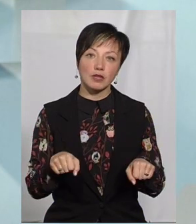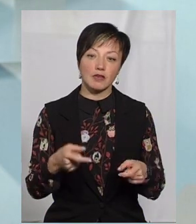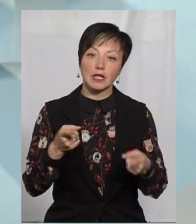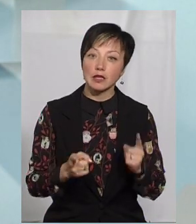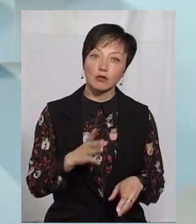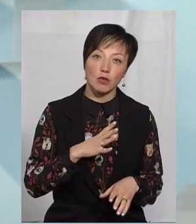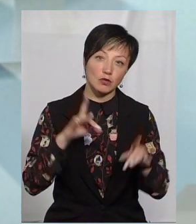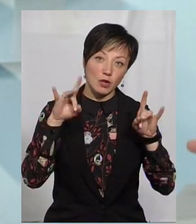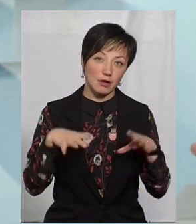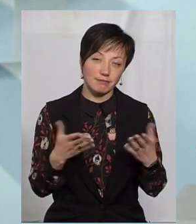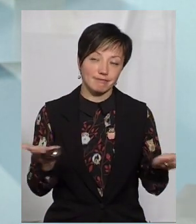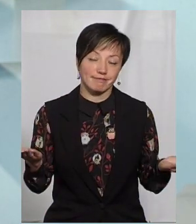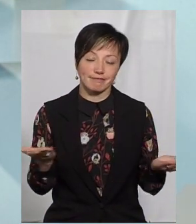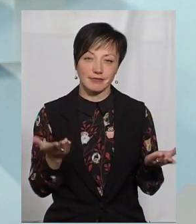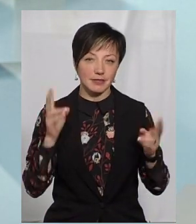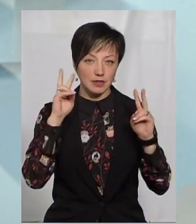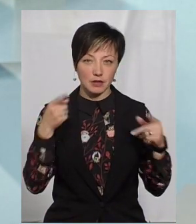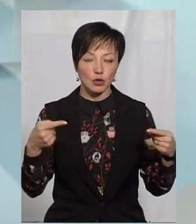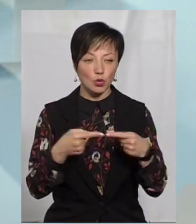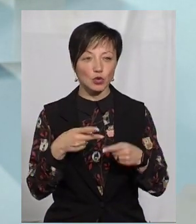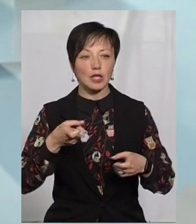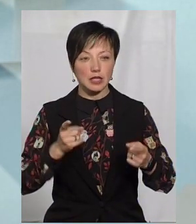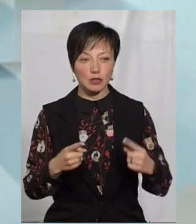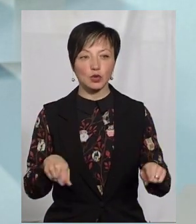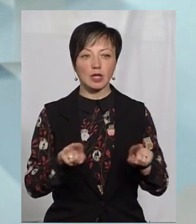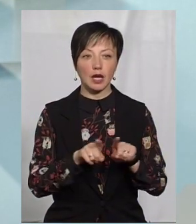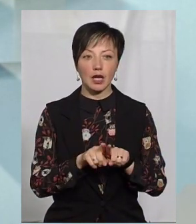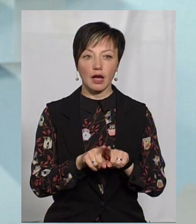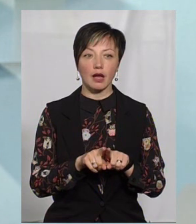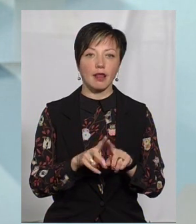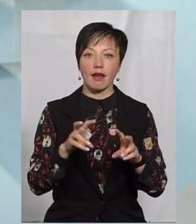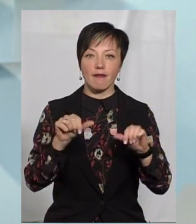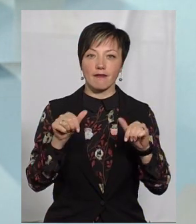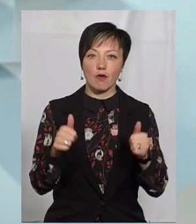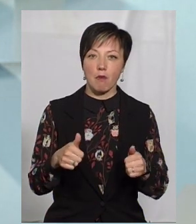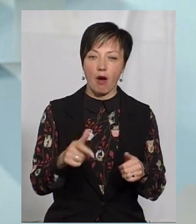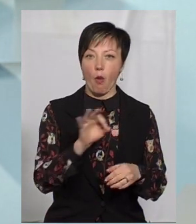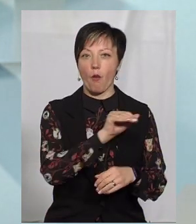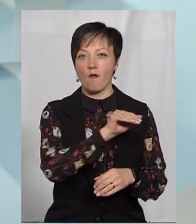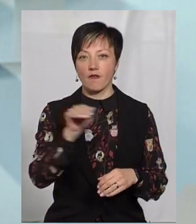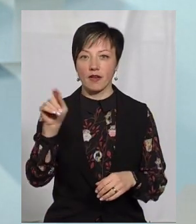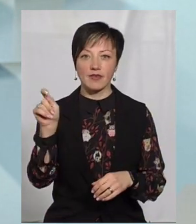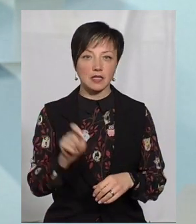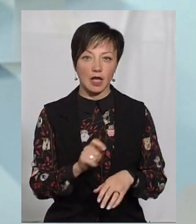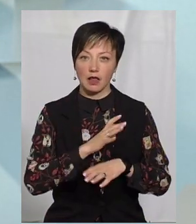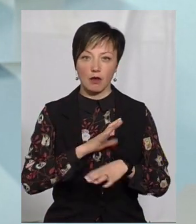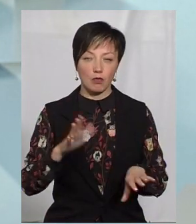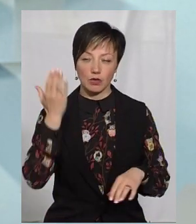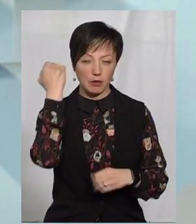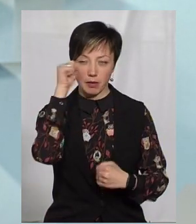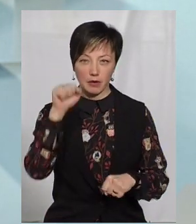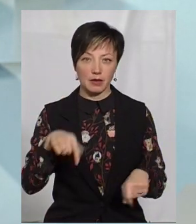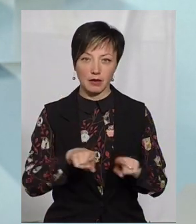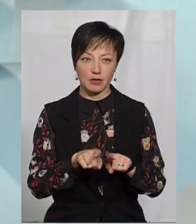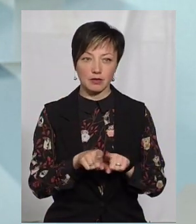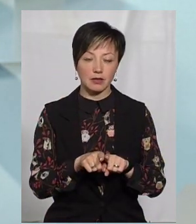може, дійсно було спонтанно. Тут ми можемо тільки здогадуватись. Але дійсно таких от більш неформальних якихось візитів, ну, не пам'ятаю я,